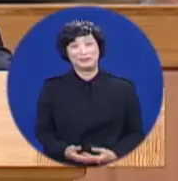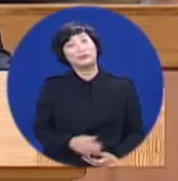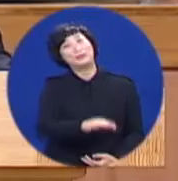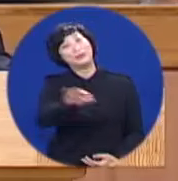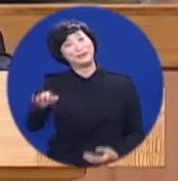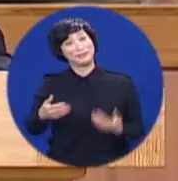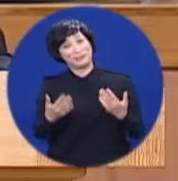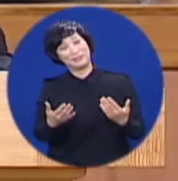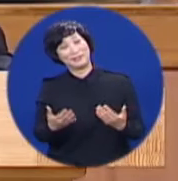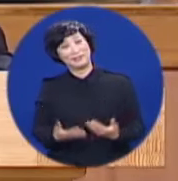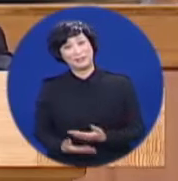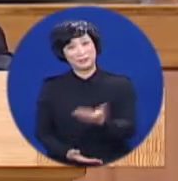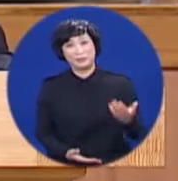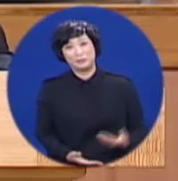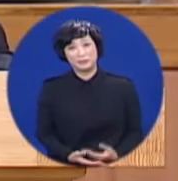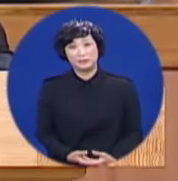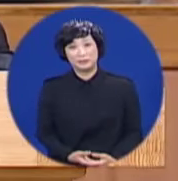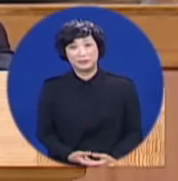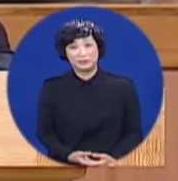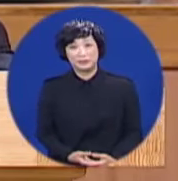우리는 어떤 존재냐 그 말이야.